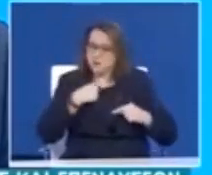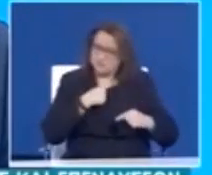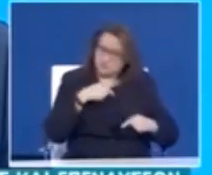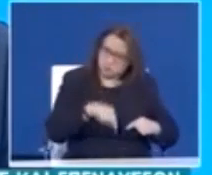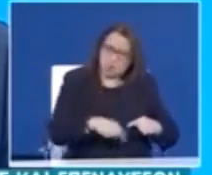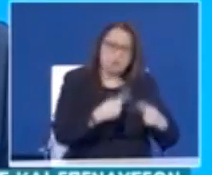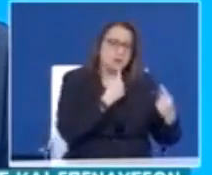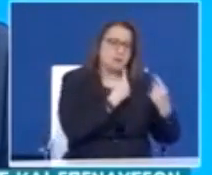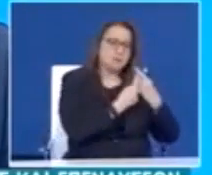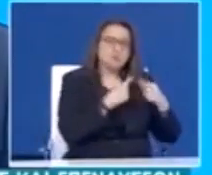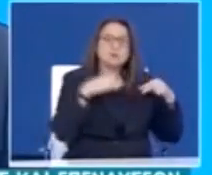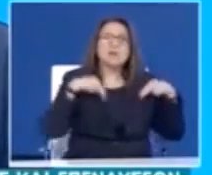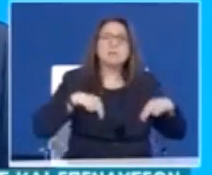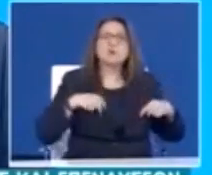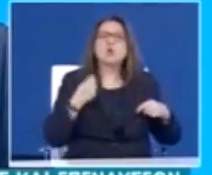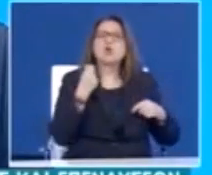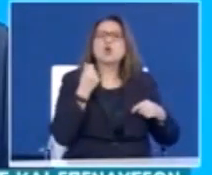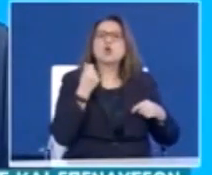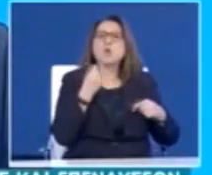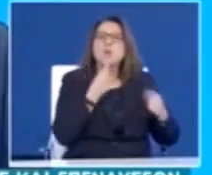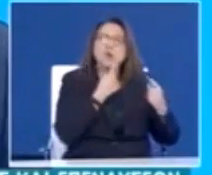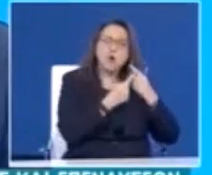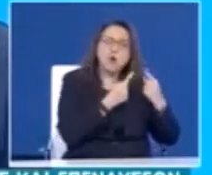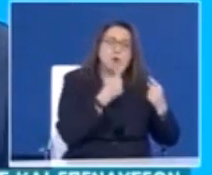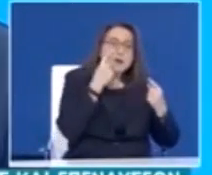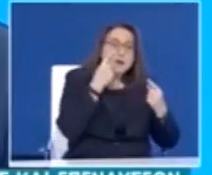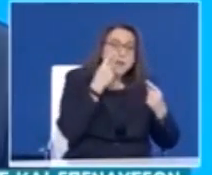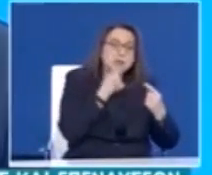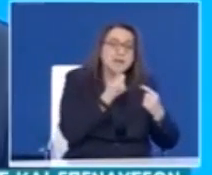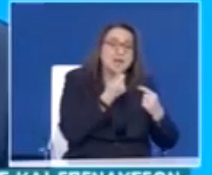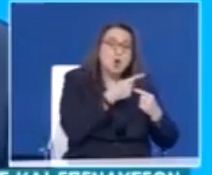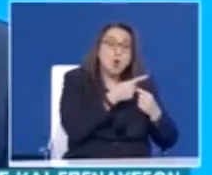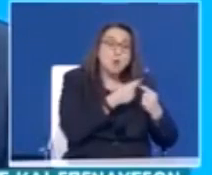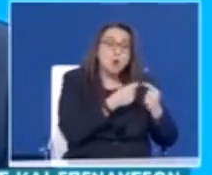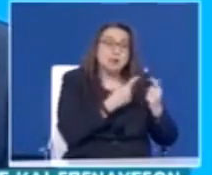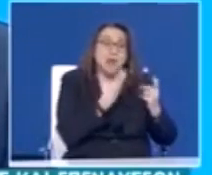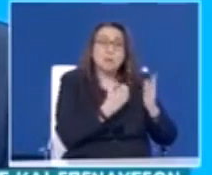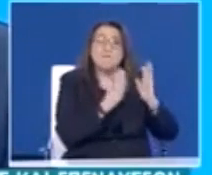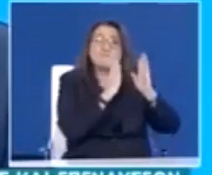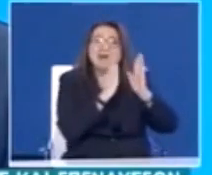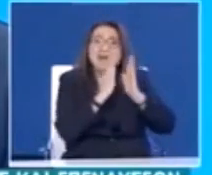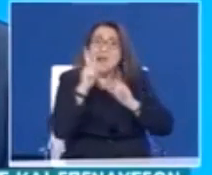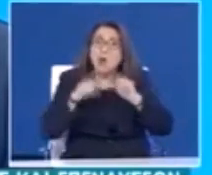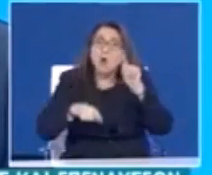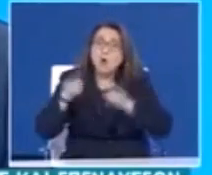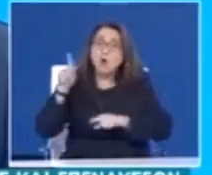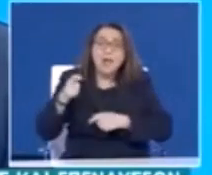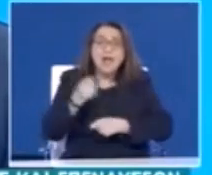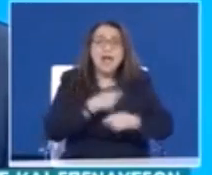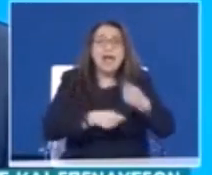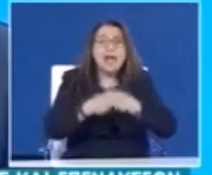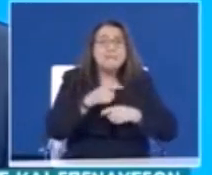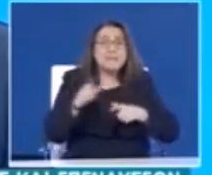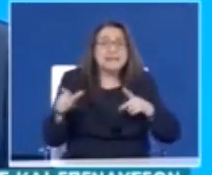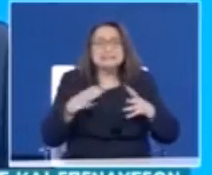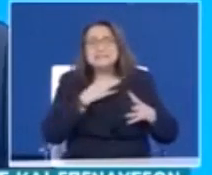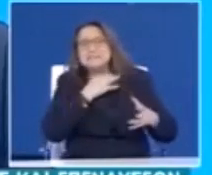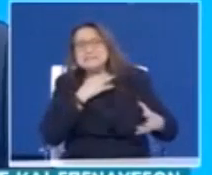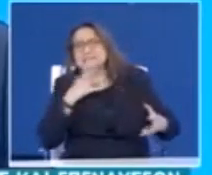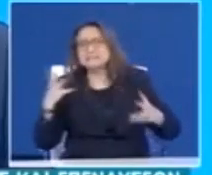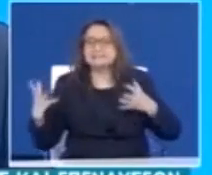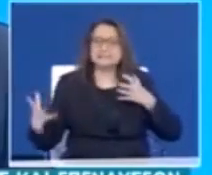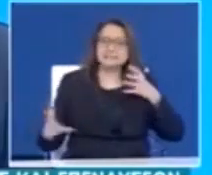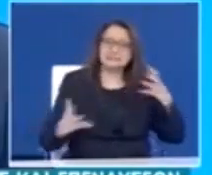δημόσια διαβούλευση το νομοσχέδιό μας για τις μικροπιστώσεις, έτσι ώστε και άλλες επιχειρήσεις που δεν έχουν την ίδια δυνατότητα με